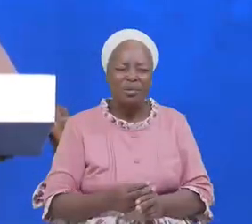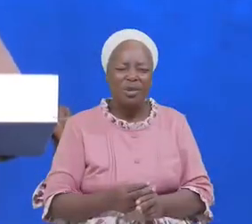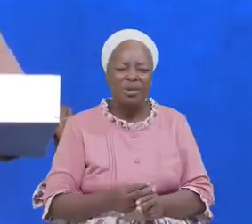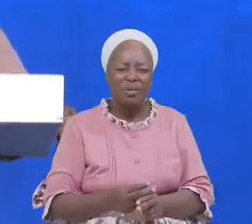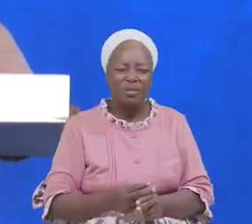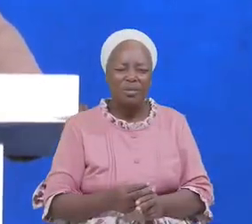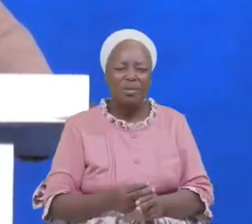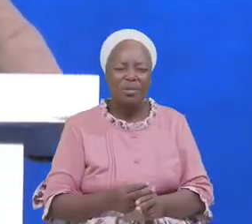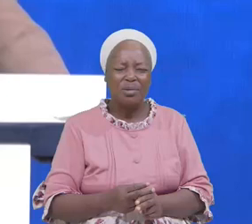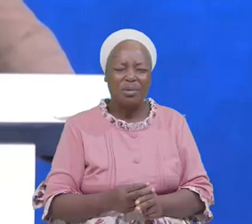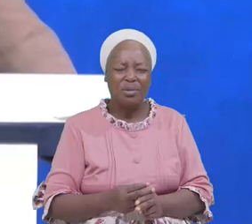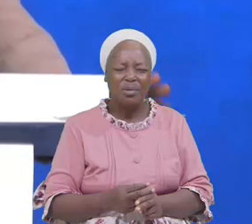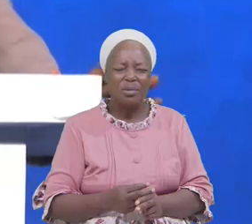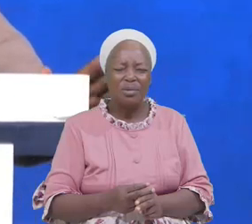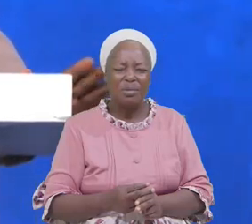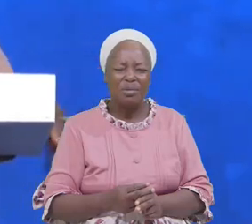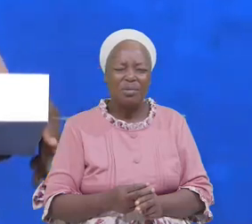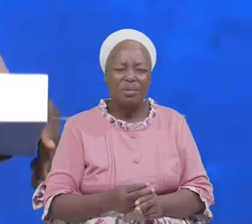Jésus.